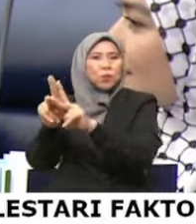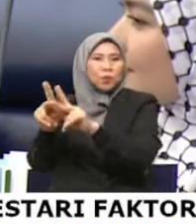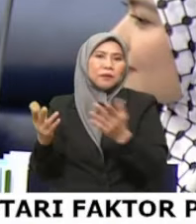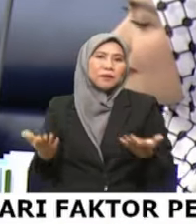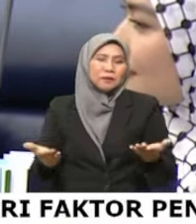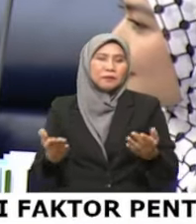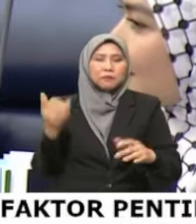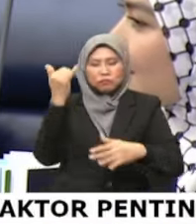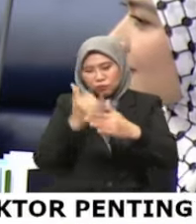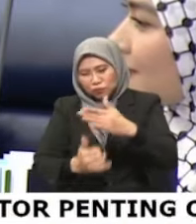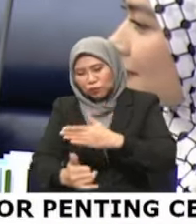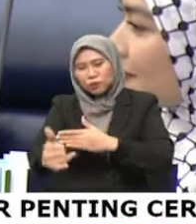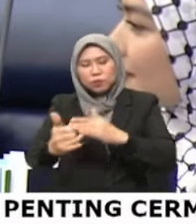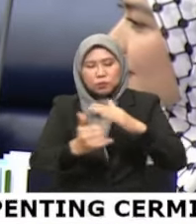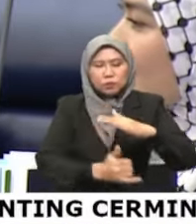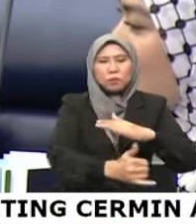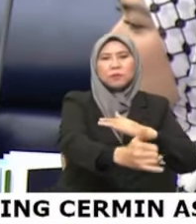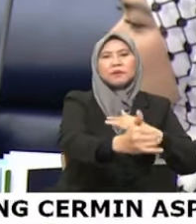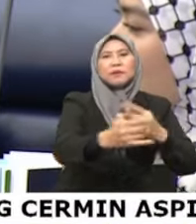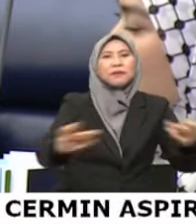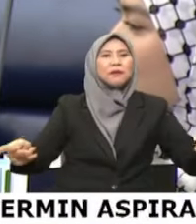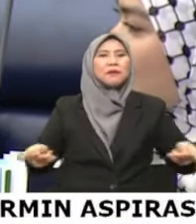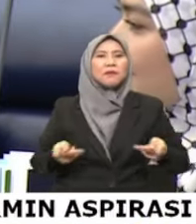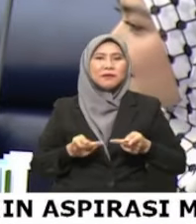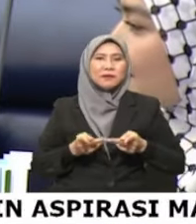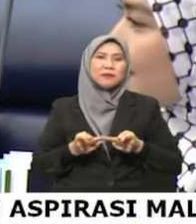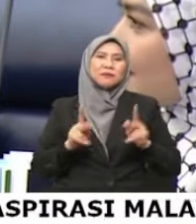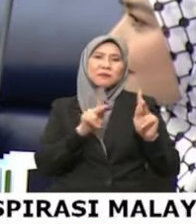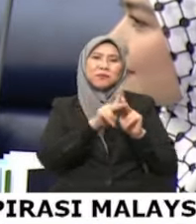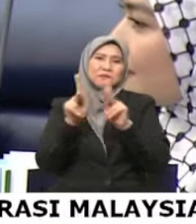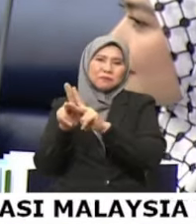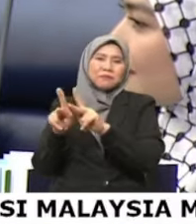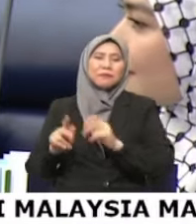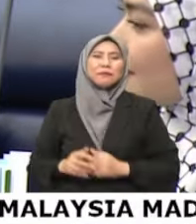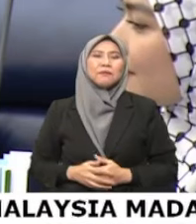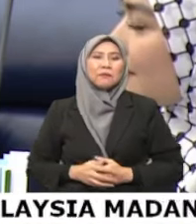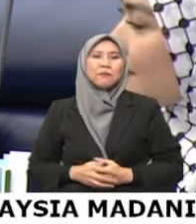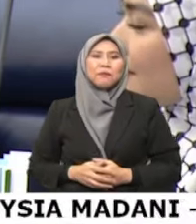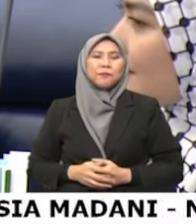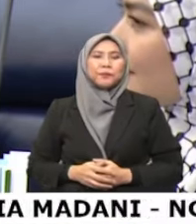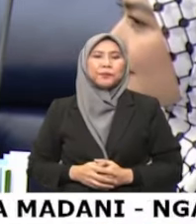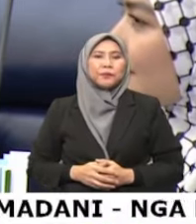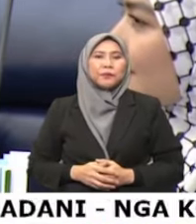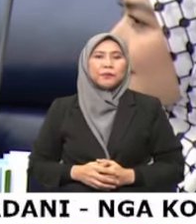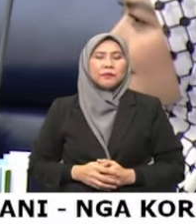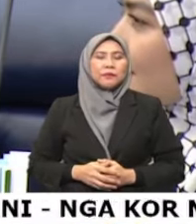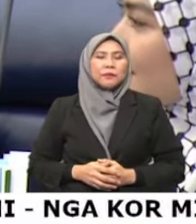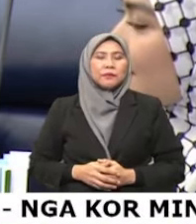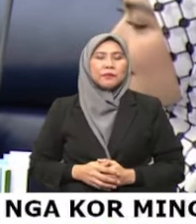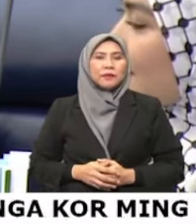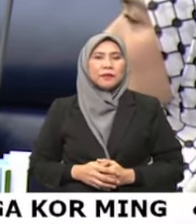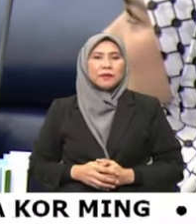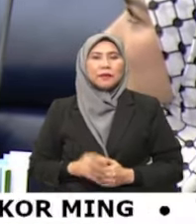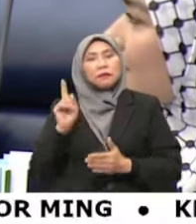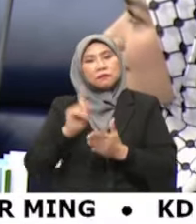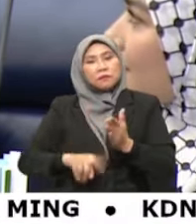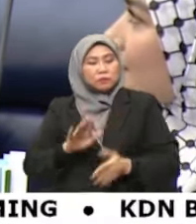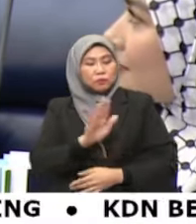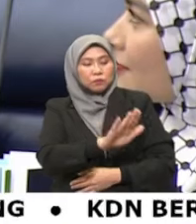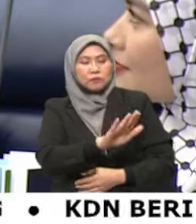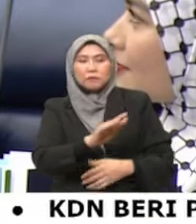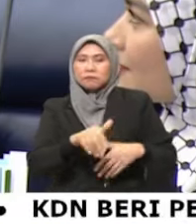susulan pencerobohan berterusan ke atas kawasan-kawasan mereka. Jadi apakah inisiatif